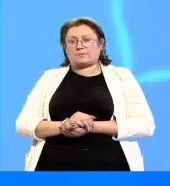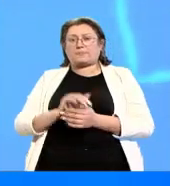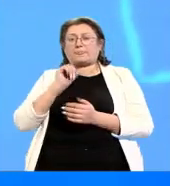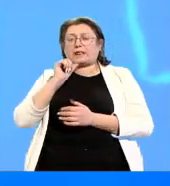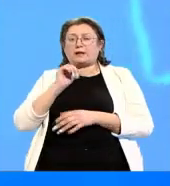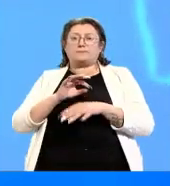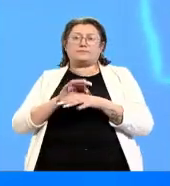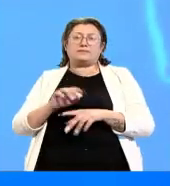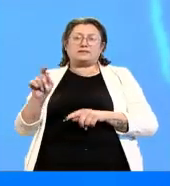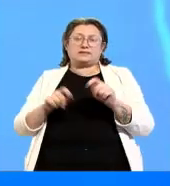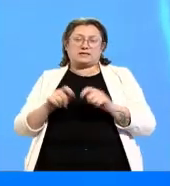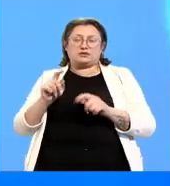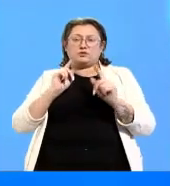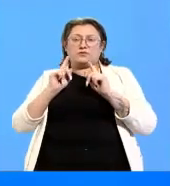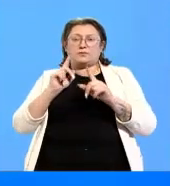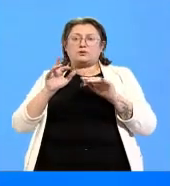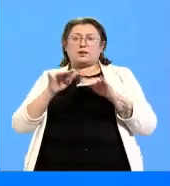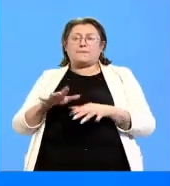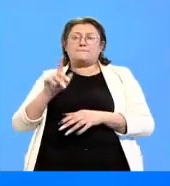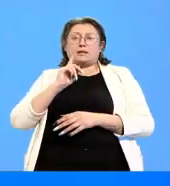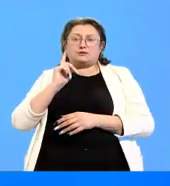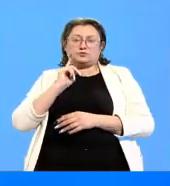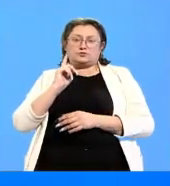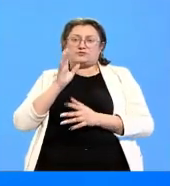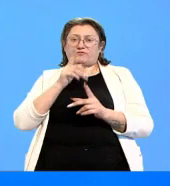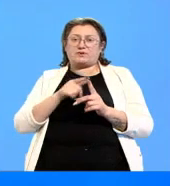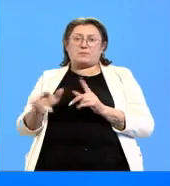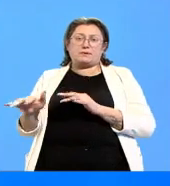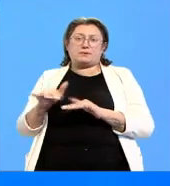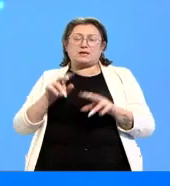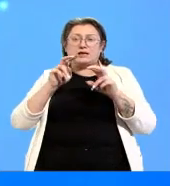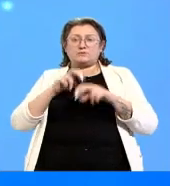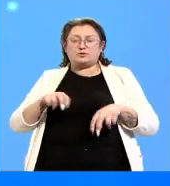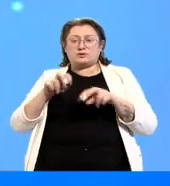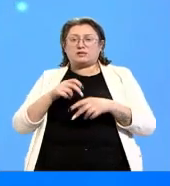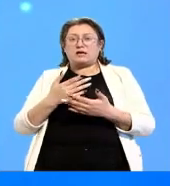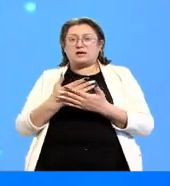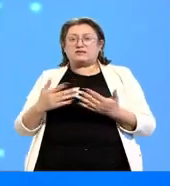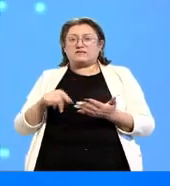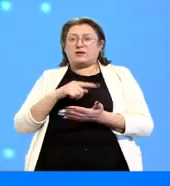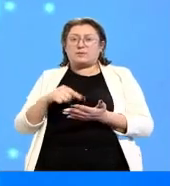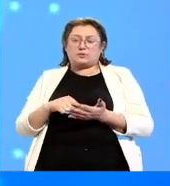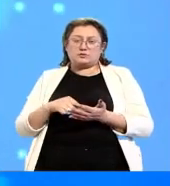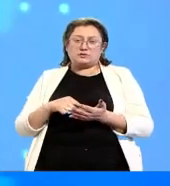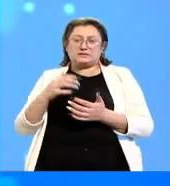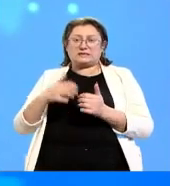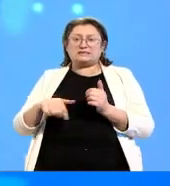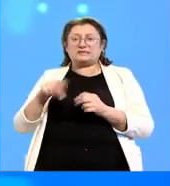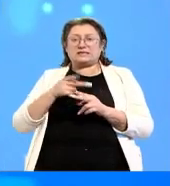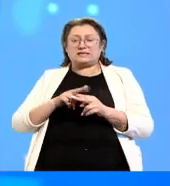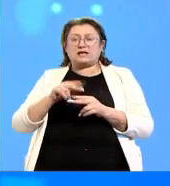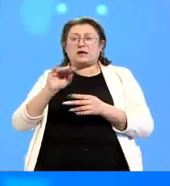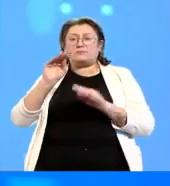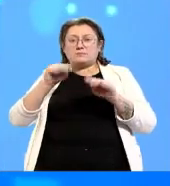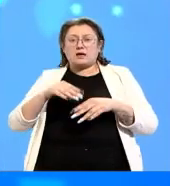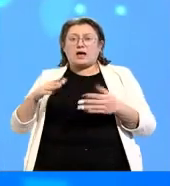Кустанае провели заседание Совета по делам молодежи. В ходе мероприятия рассмотрены различные вопросы. Среди них это